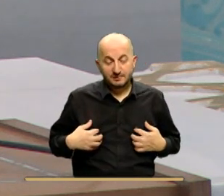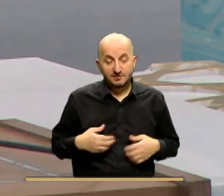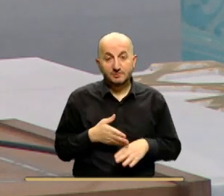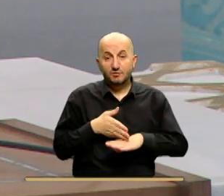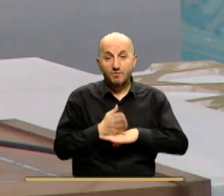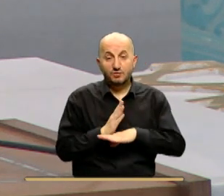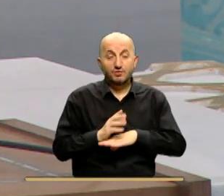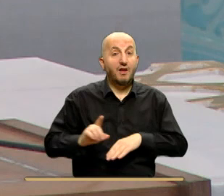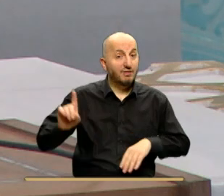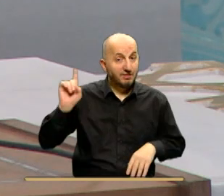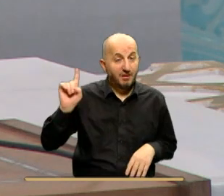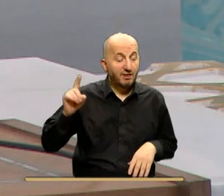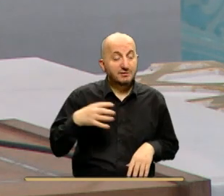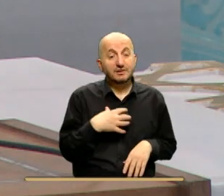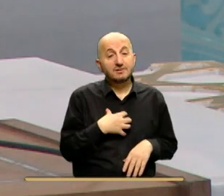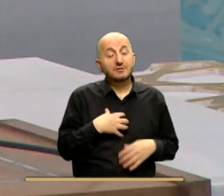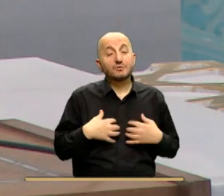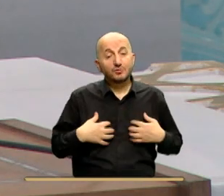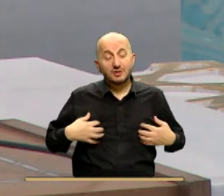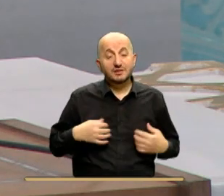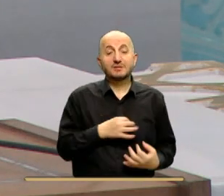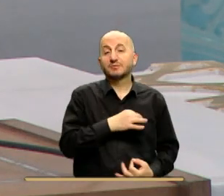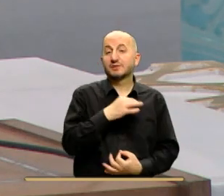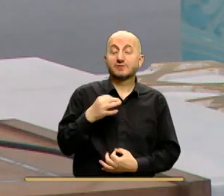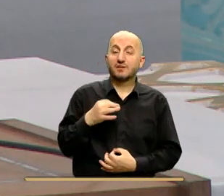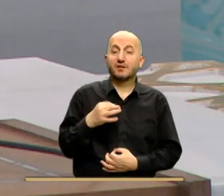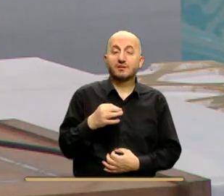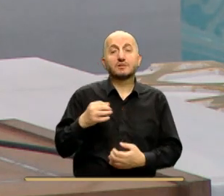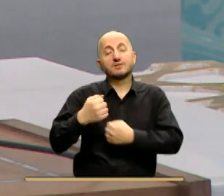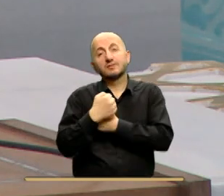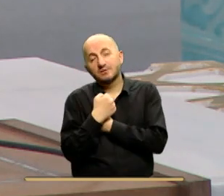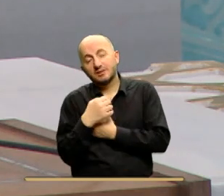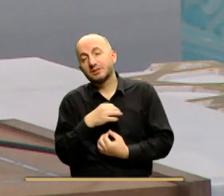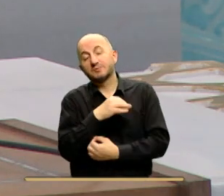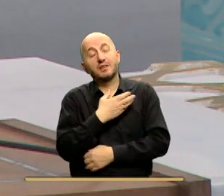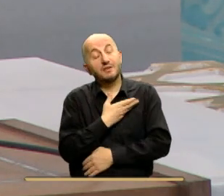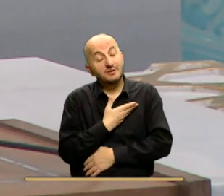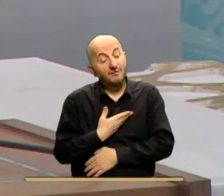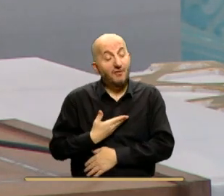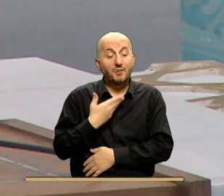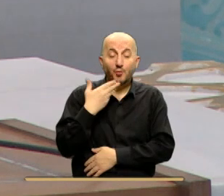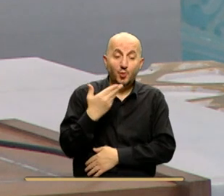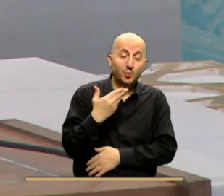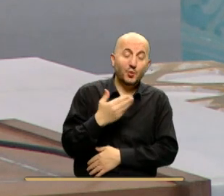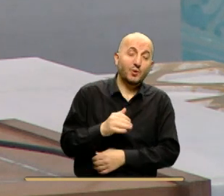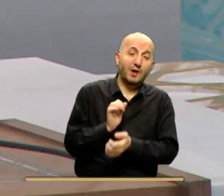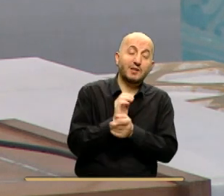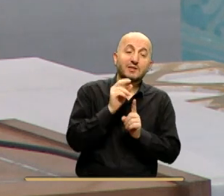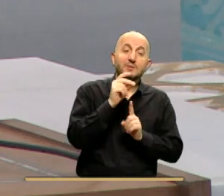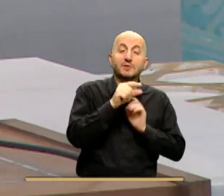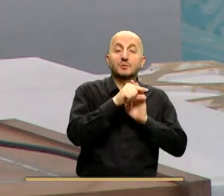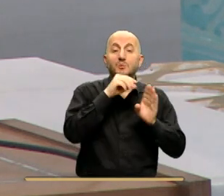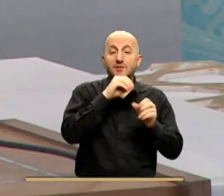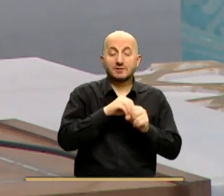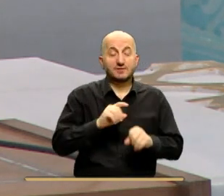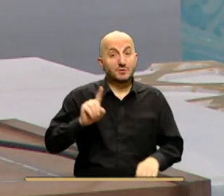Doğrusu Allah kendisine güvenenleri, tevekkül edenleri sever buyuruyor Âl-i İmrân suresinde Yüce